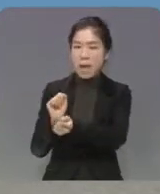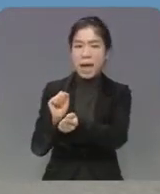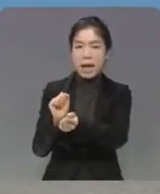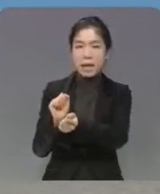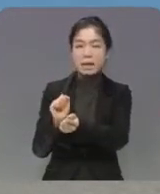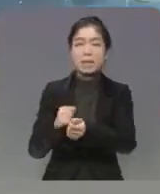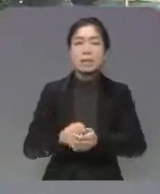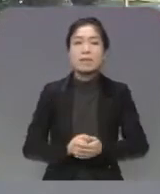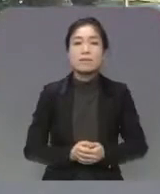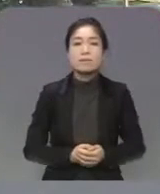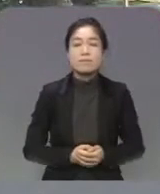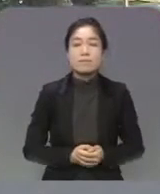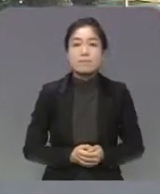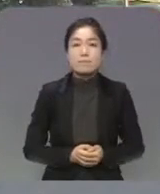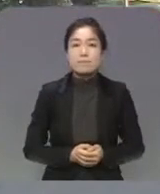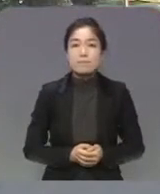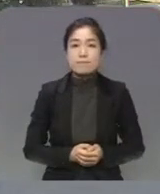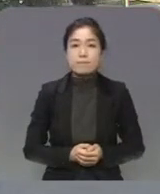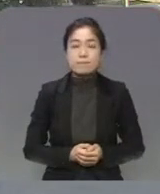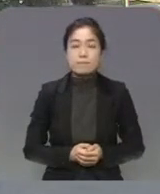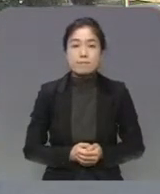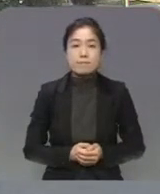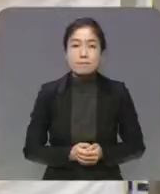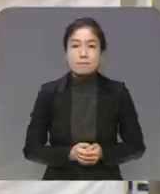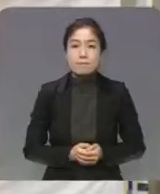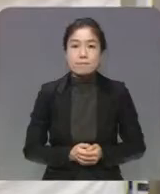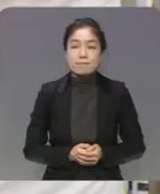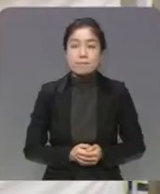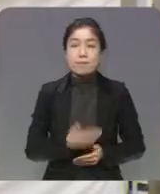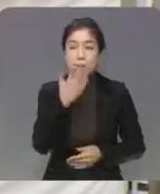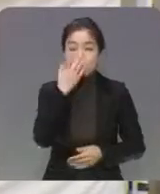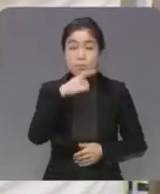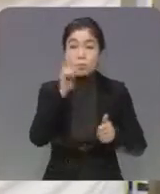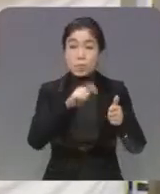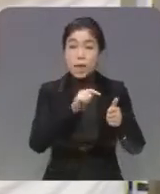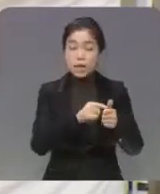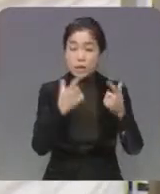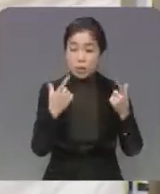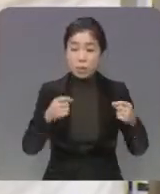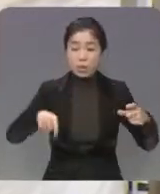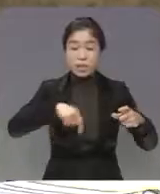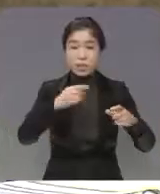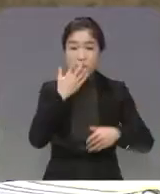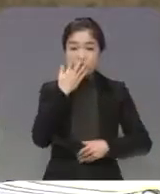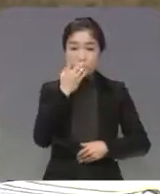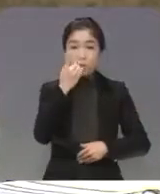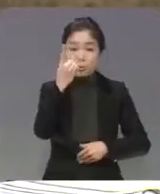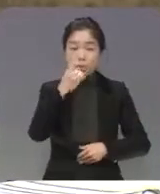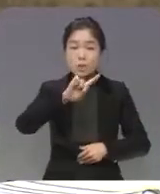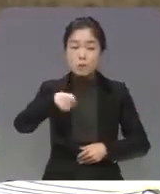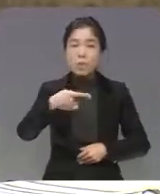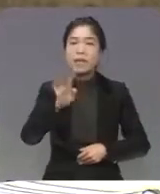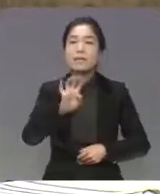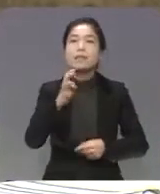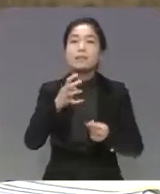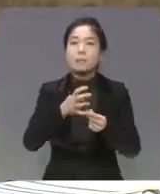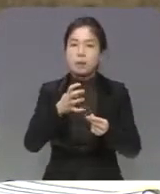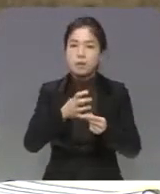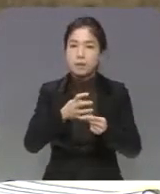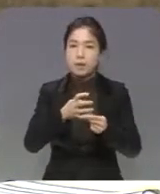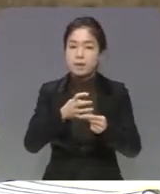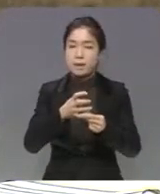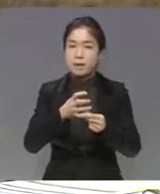자와 접촉자 접촉한 것으로 조사됐습니다 순천 확진 자는 같은 지역인 순천 100 마음 번째 박진 자